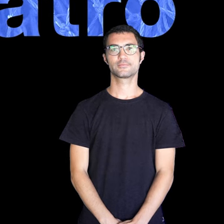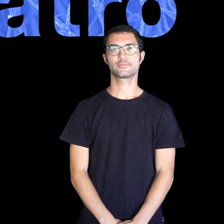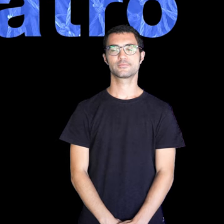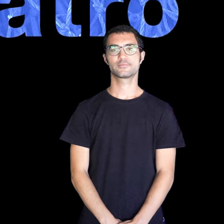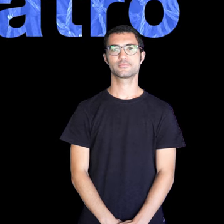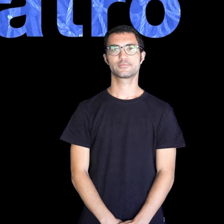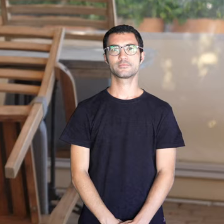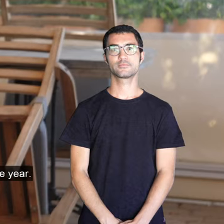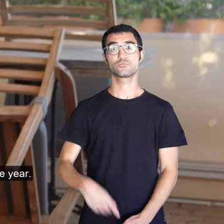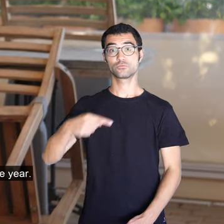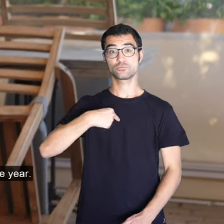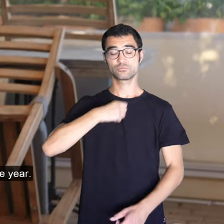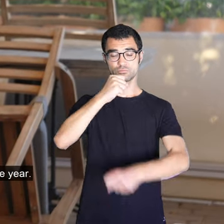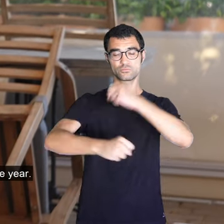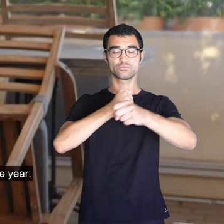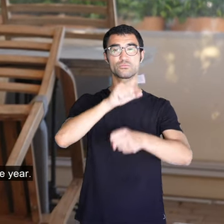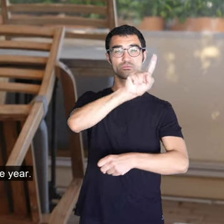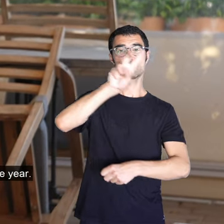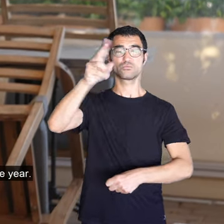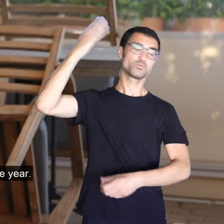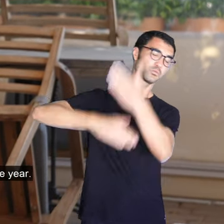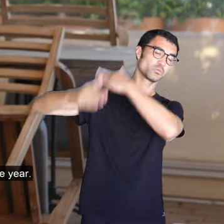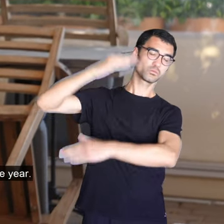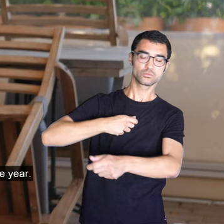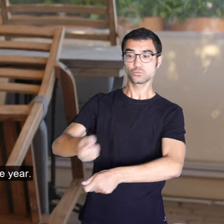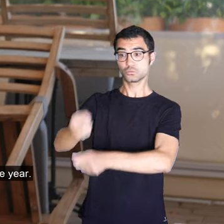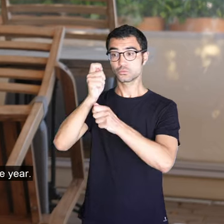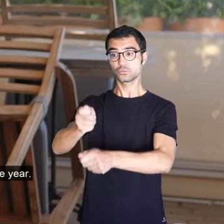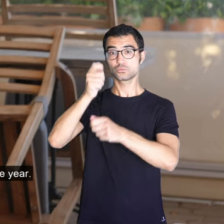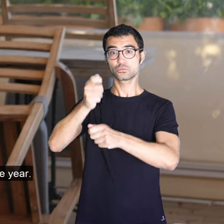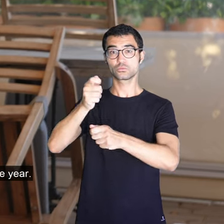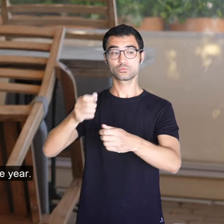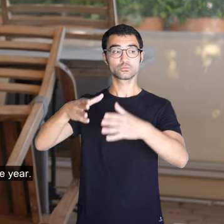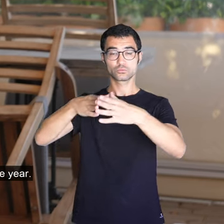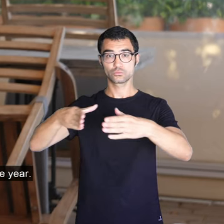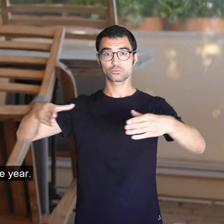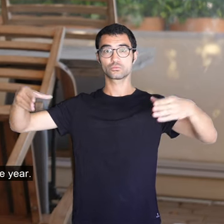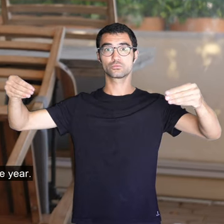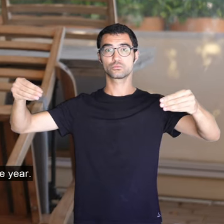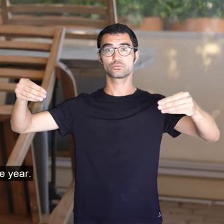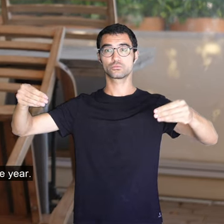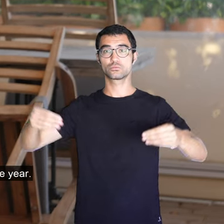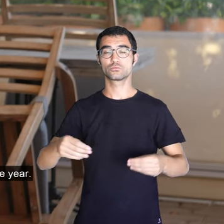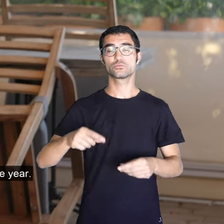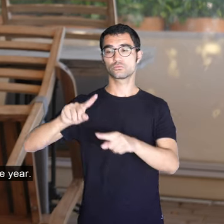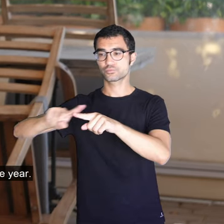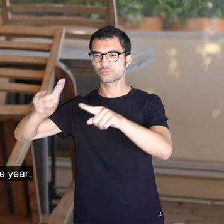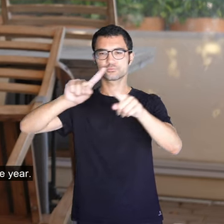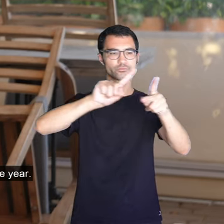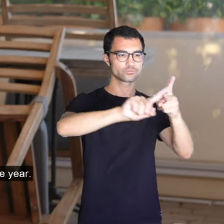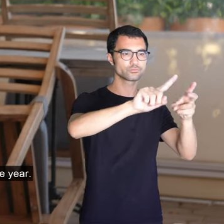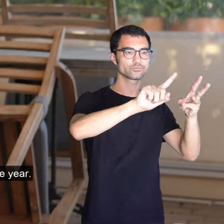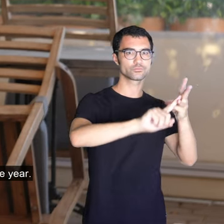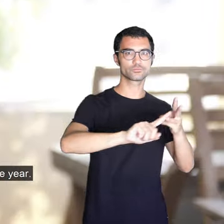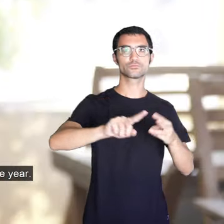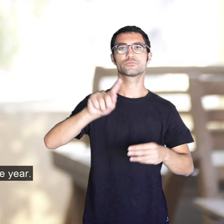És que tenia 12 anys. Vaig pescar. Amb el Feixé. Amb el Tino. Amb el Tino